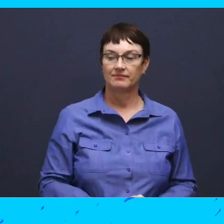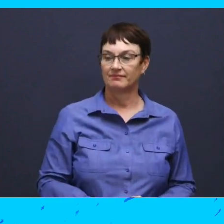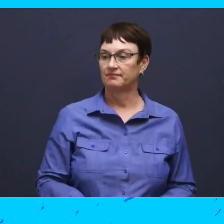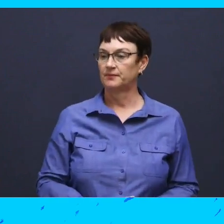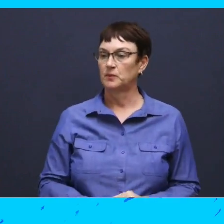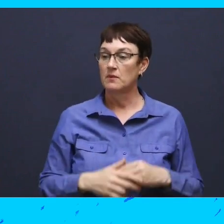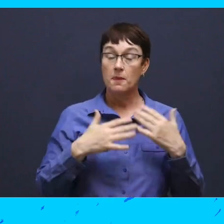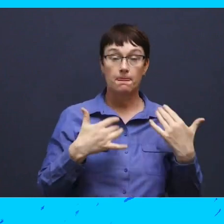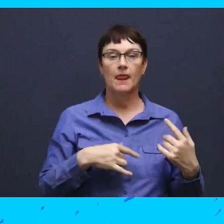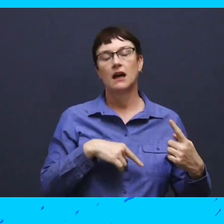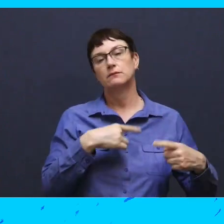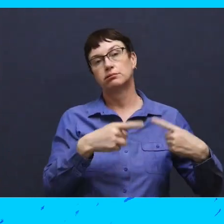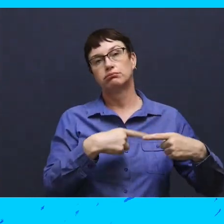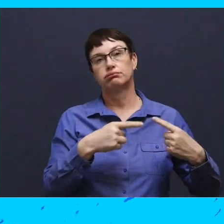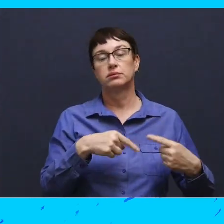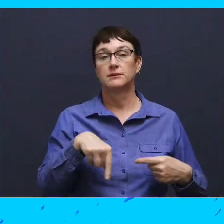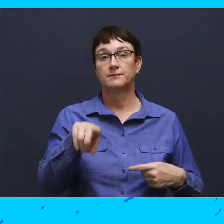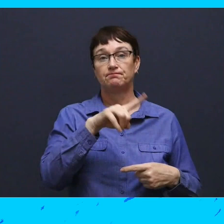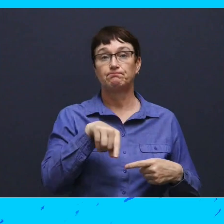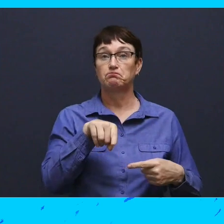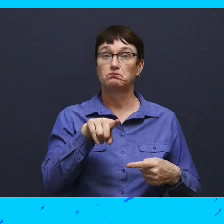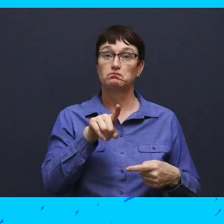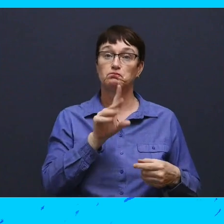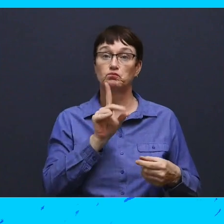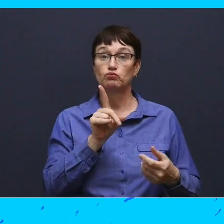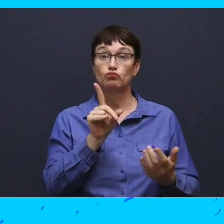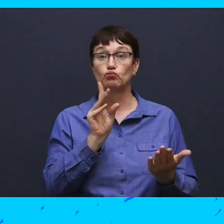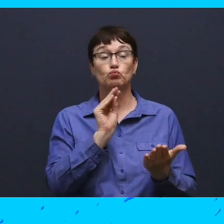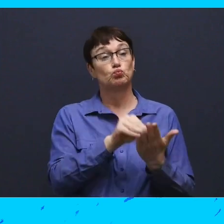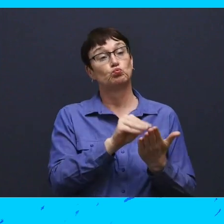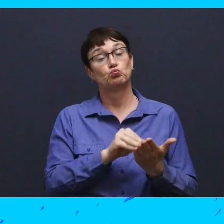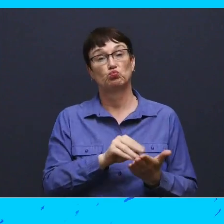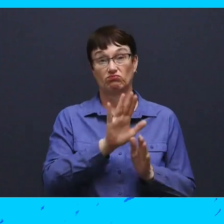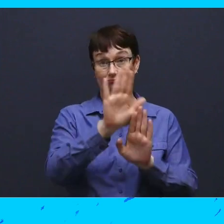sexuelle et reproductive des jeunes?